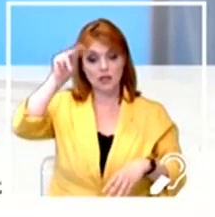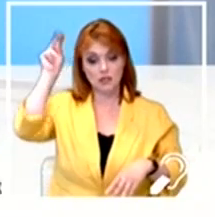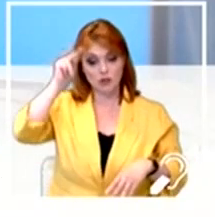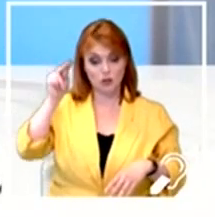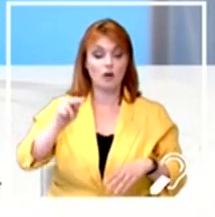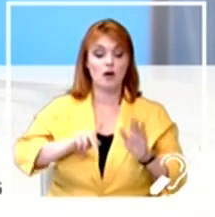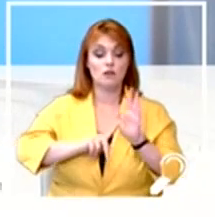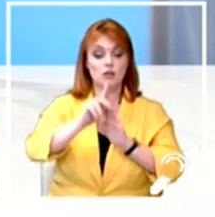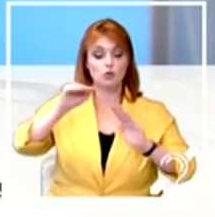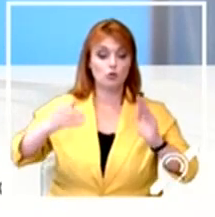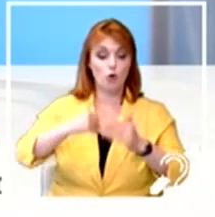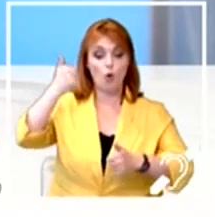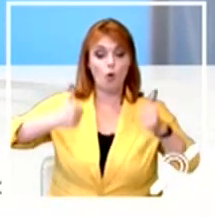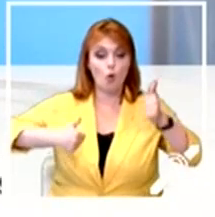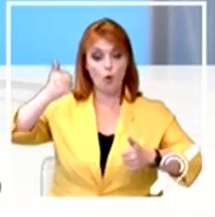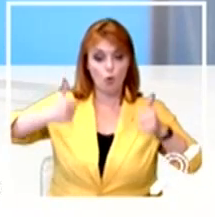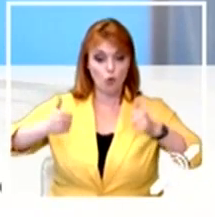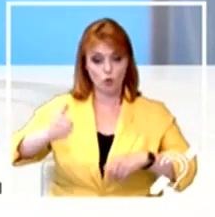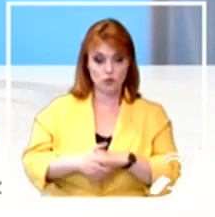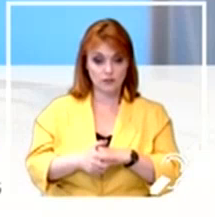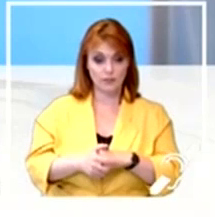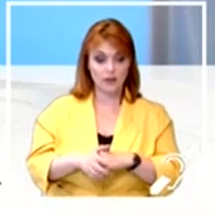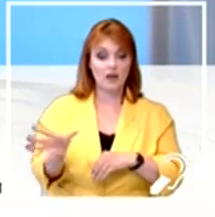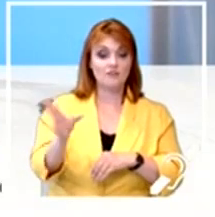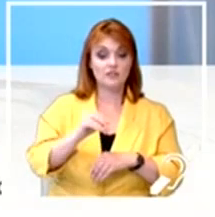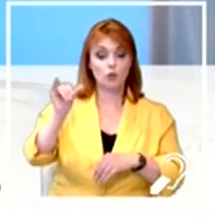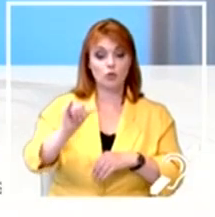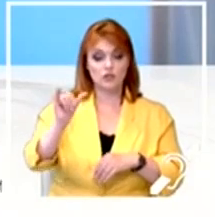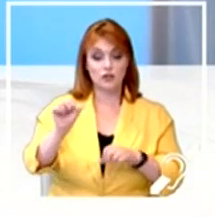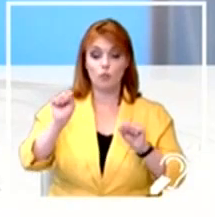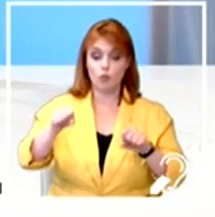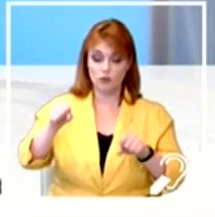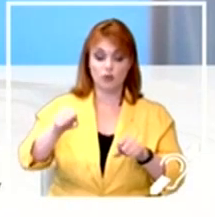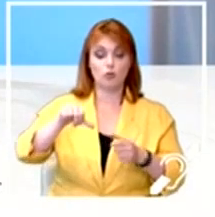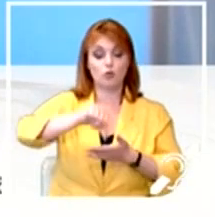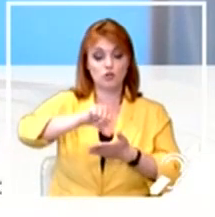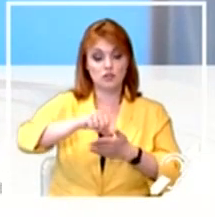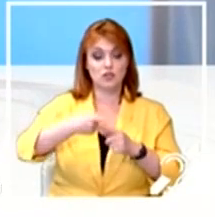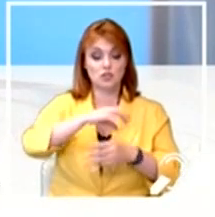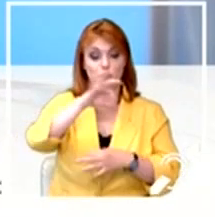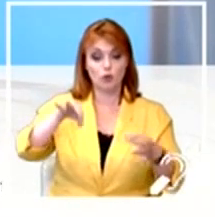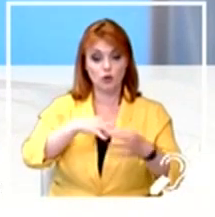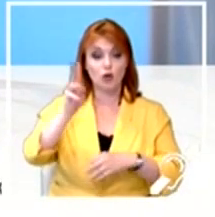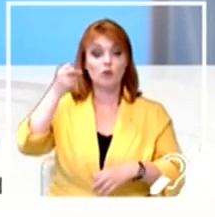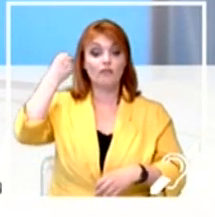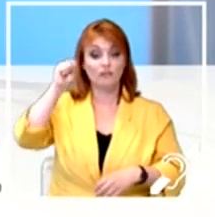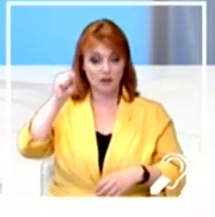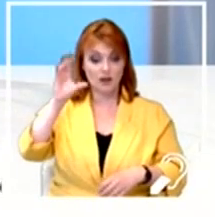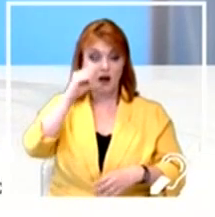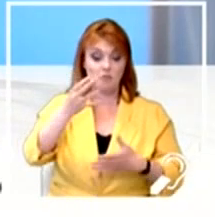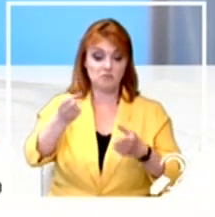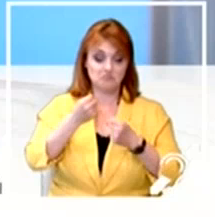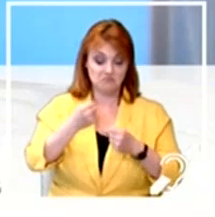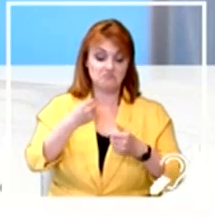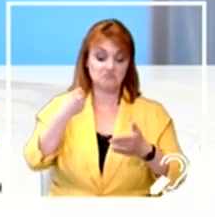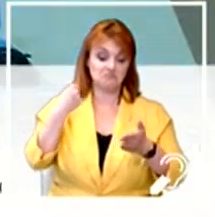Superior din Moldova, iar instituțiile pot participa cu proiecte. Câștigătorii vor obține sume de până la 3,5 milioane